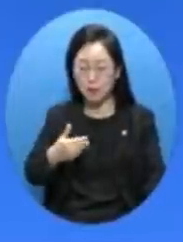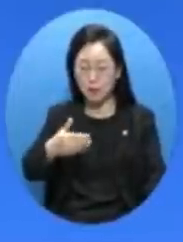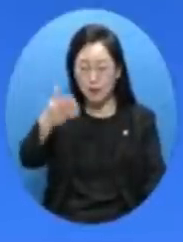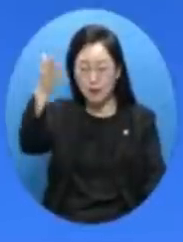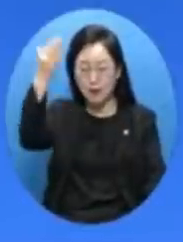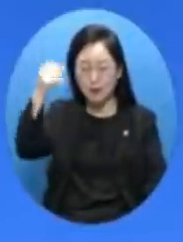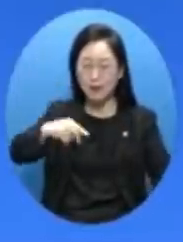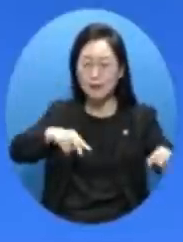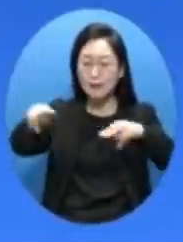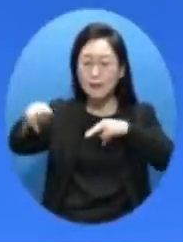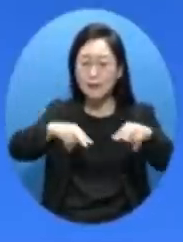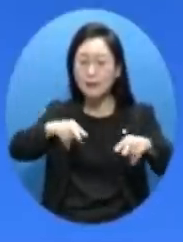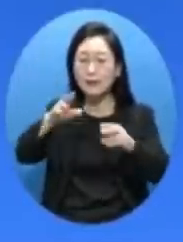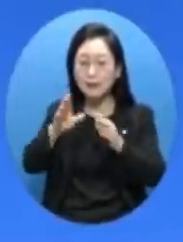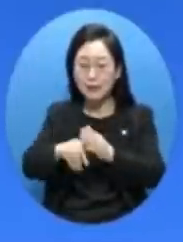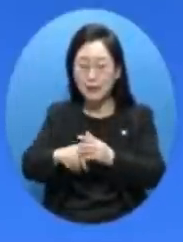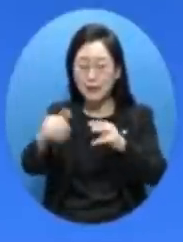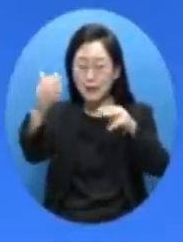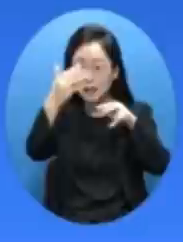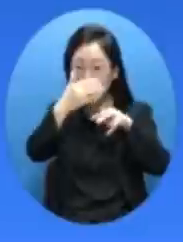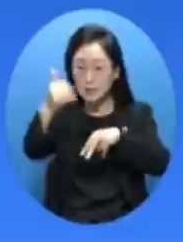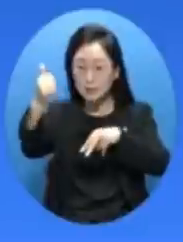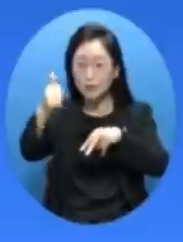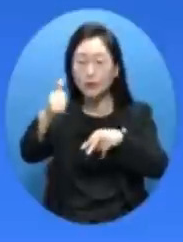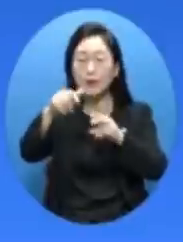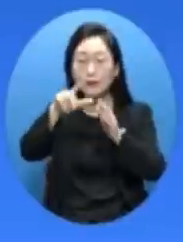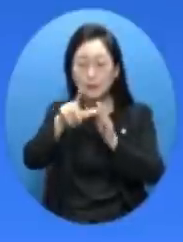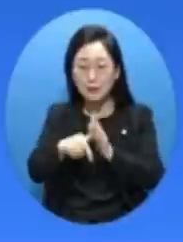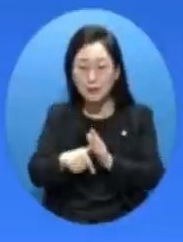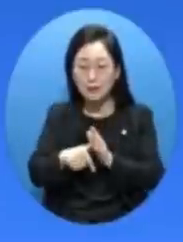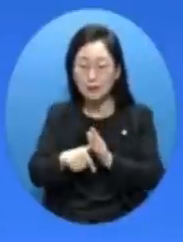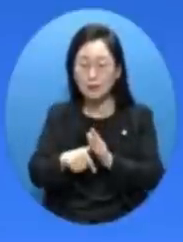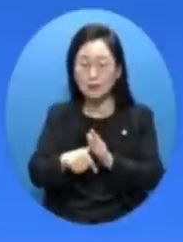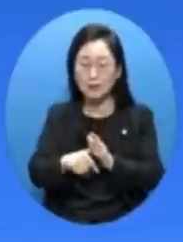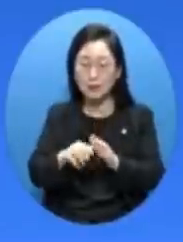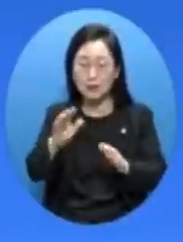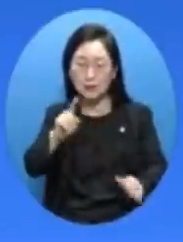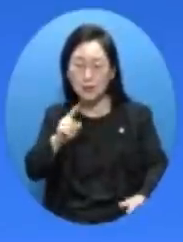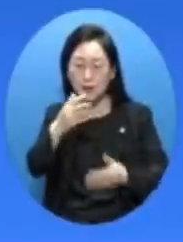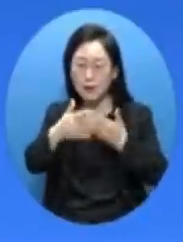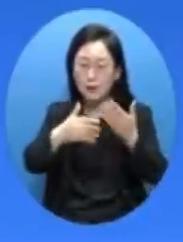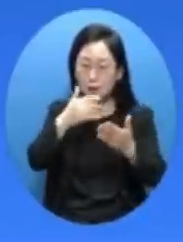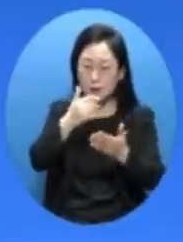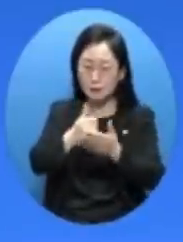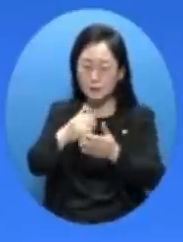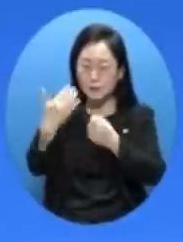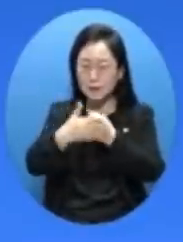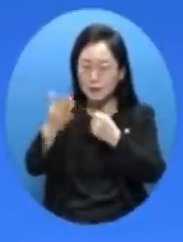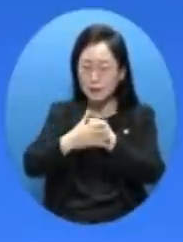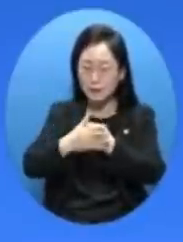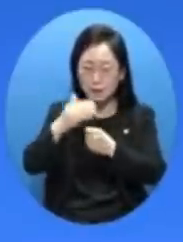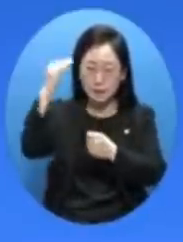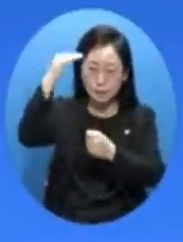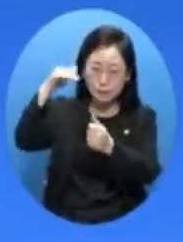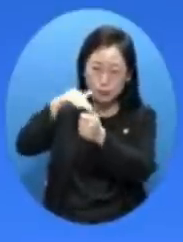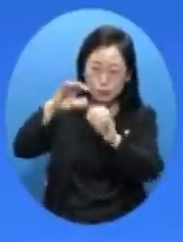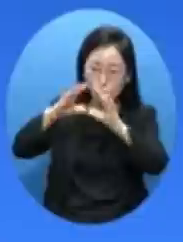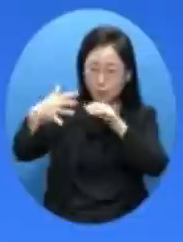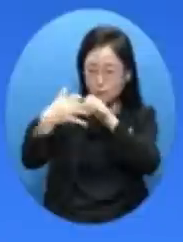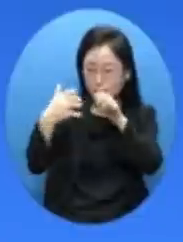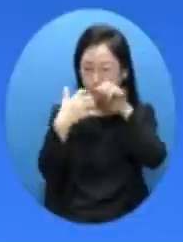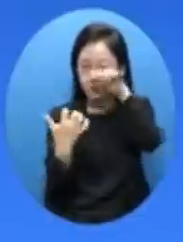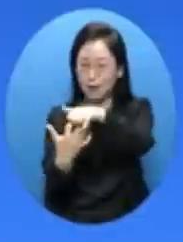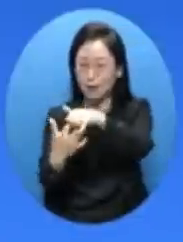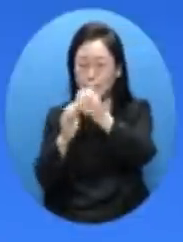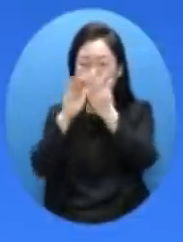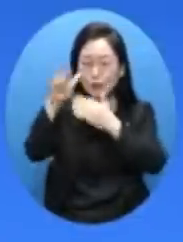때 일어났던 일입니다. 이스라엘이 하나님 은혜 가운데 블레셋을 물리친 다음 그 은혜 너무 감사하여 미스바와